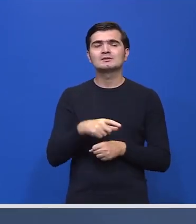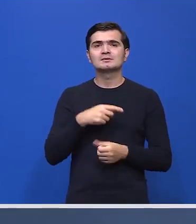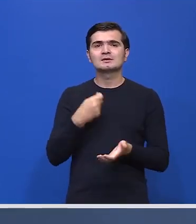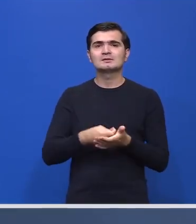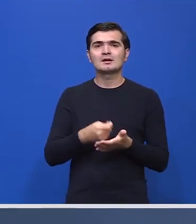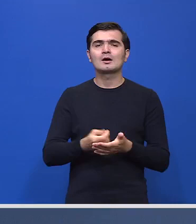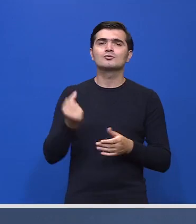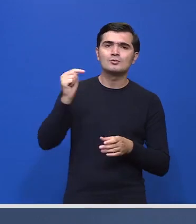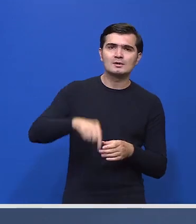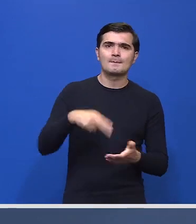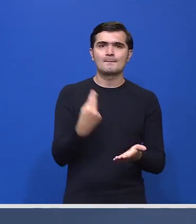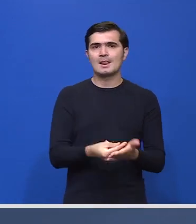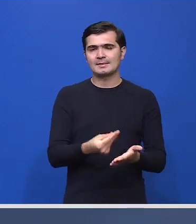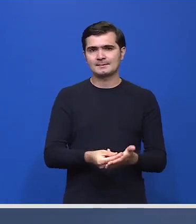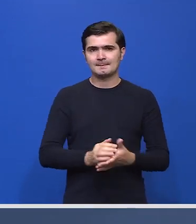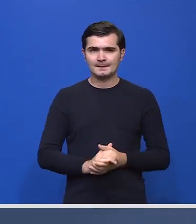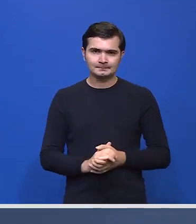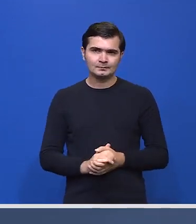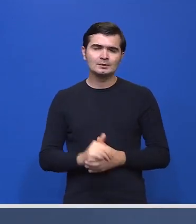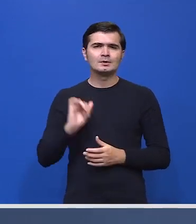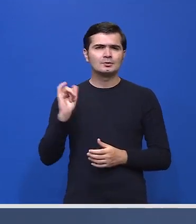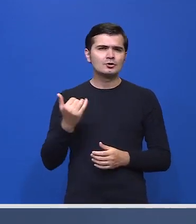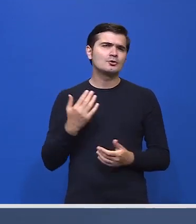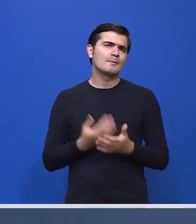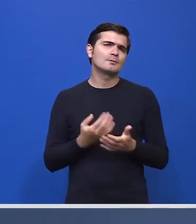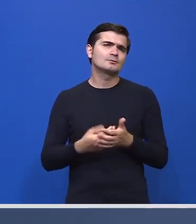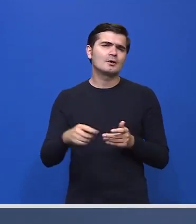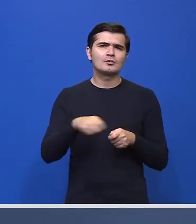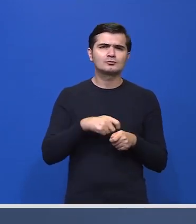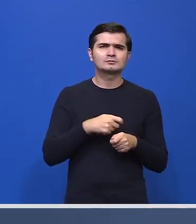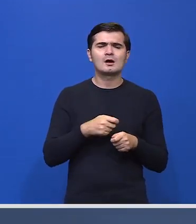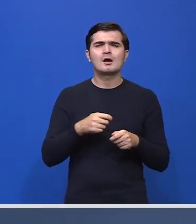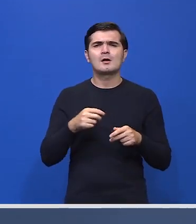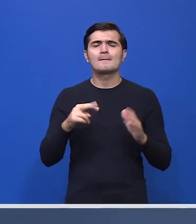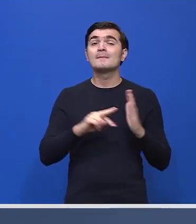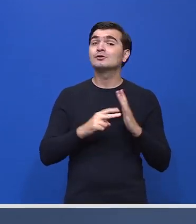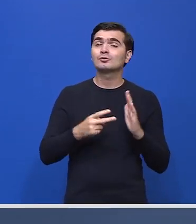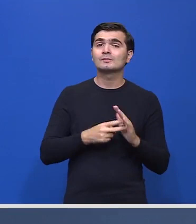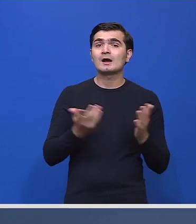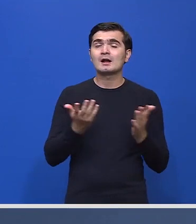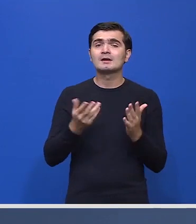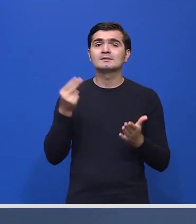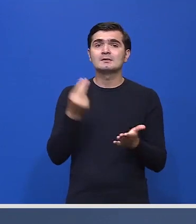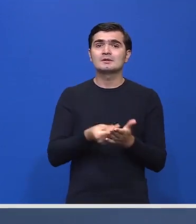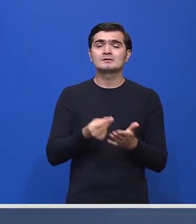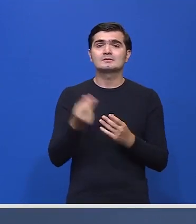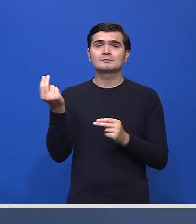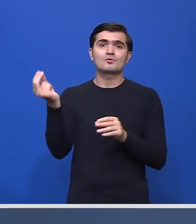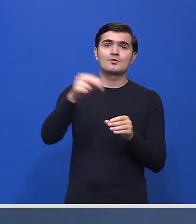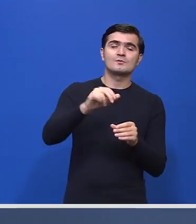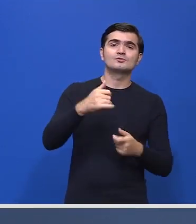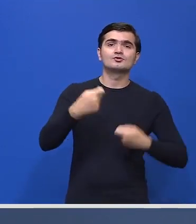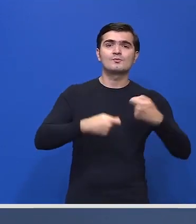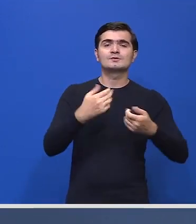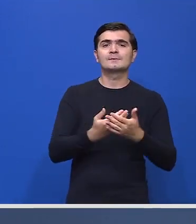în plată și ajustarea modului în care se plătesc contribuțiile și impozitul